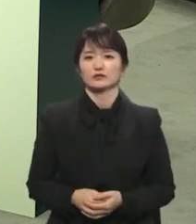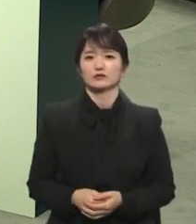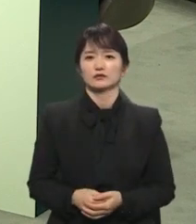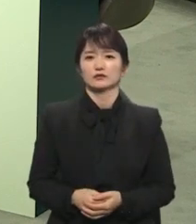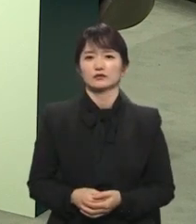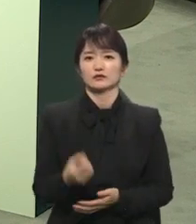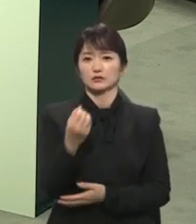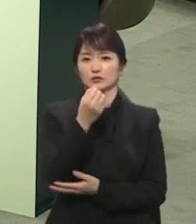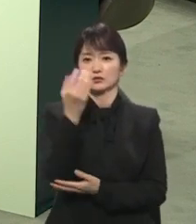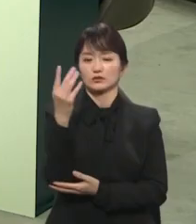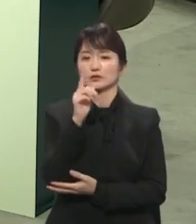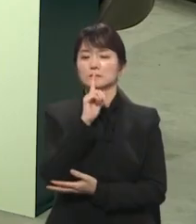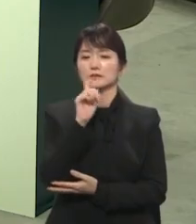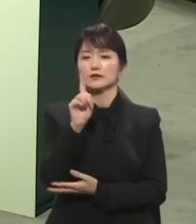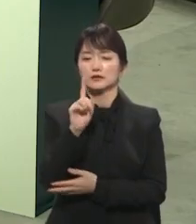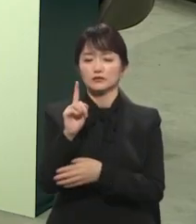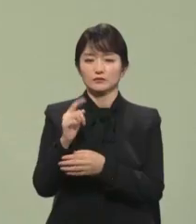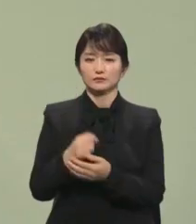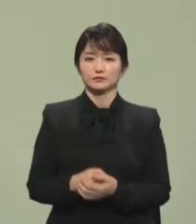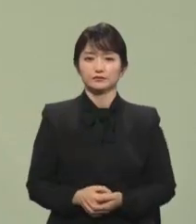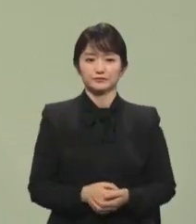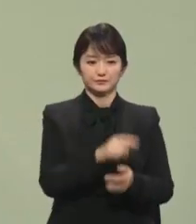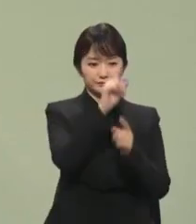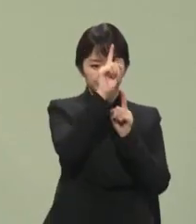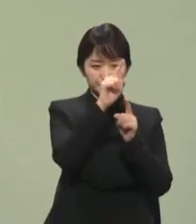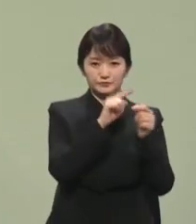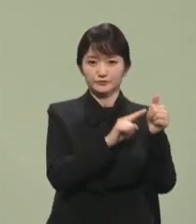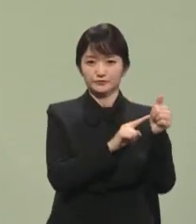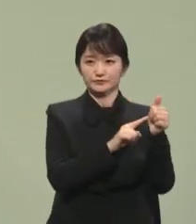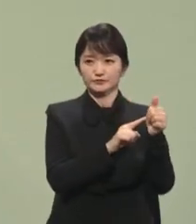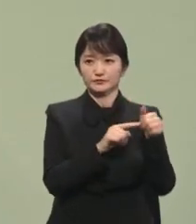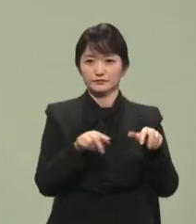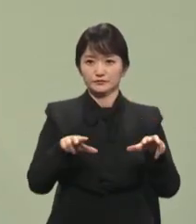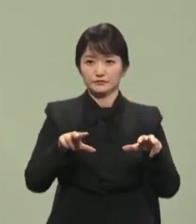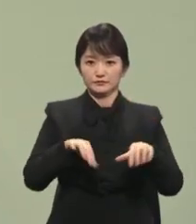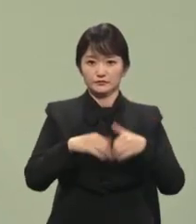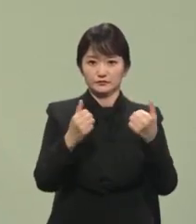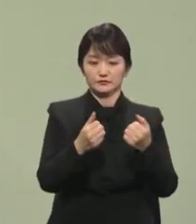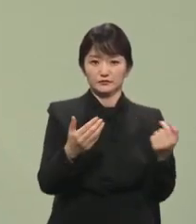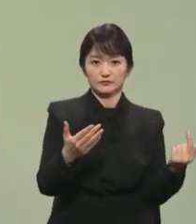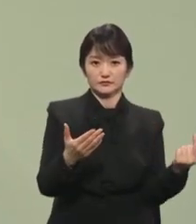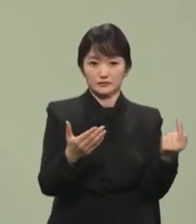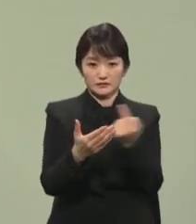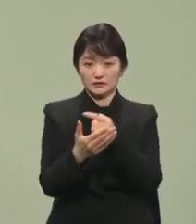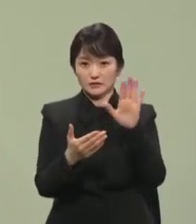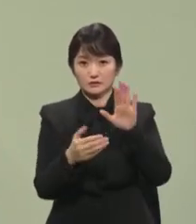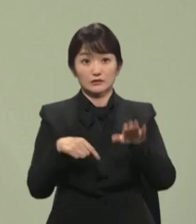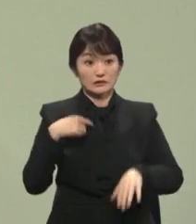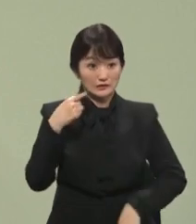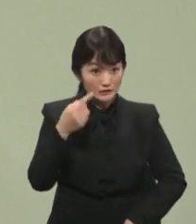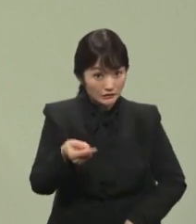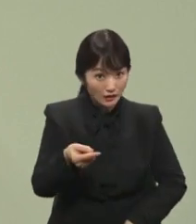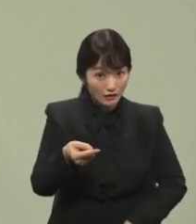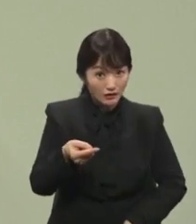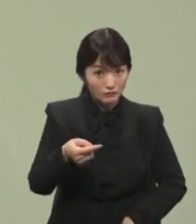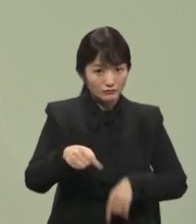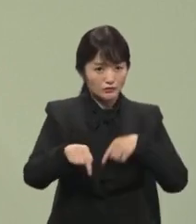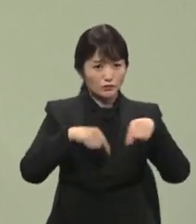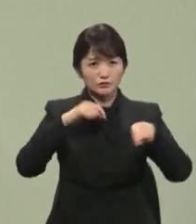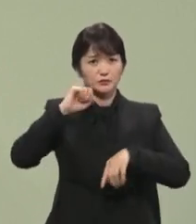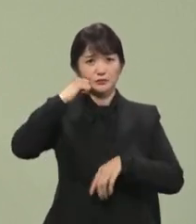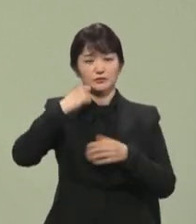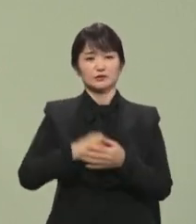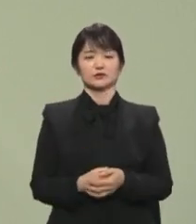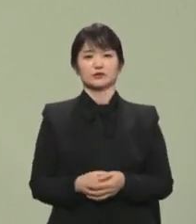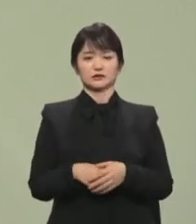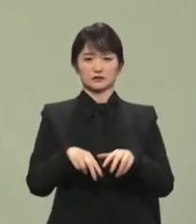해 보면네 일단은 이준석 전대표가 이번에 이제 국회에 진출하지 않으면 다음을 계약하기 어렵다 그러니까 수단과 방법을